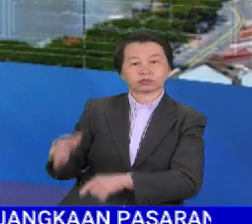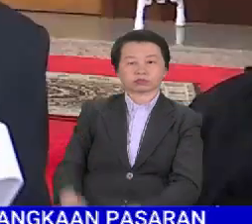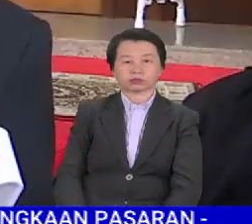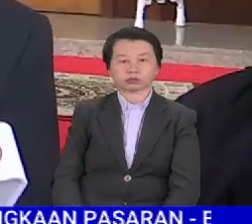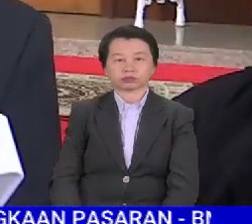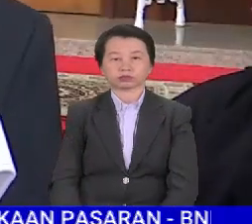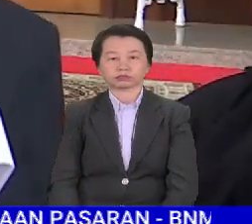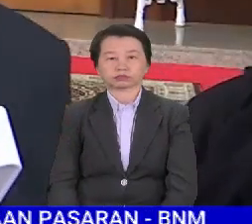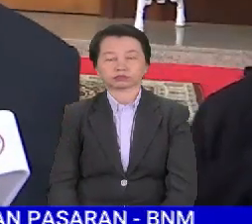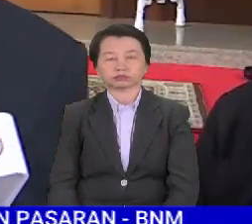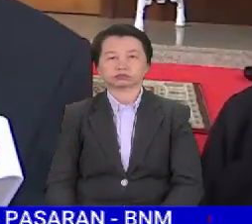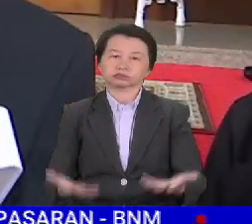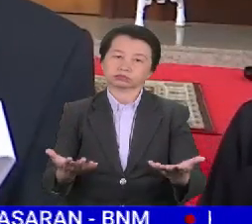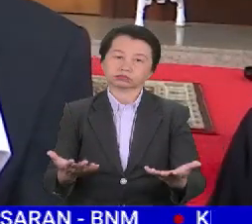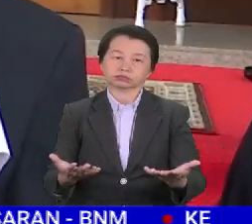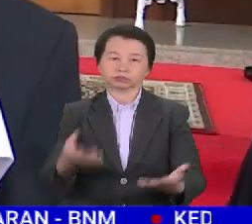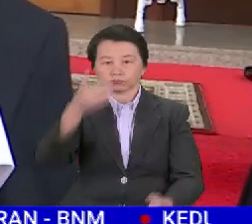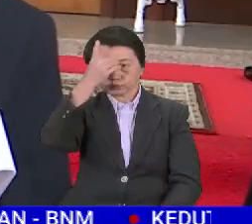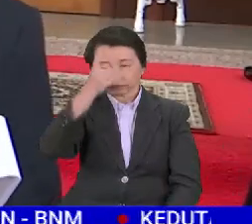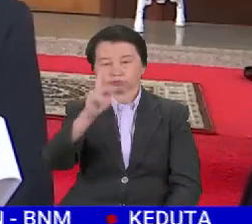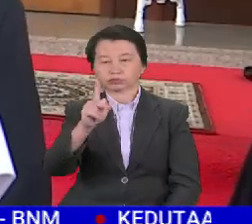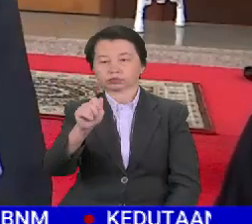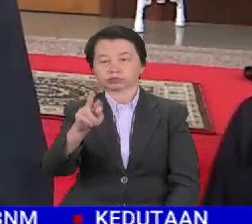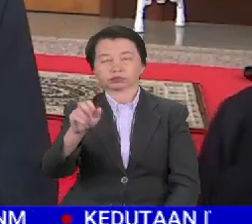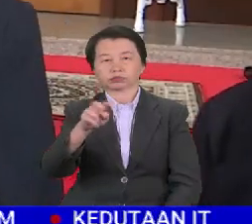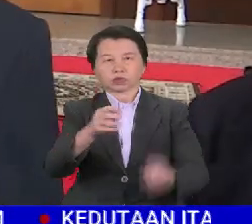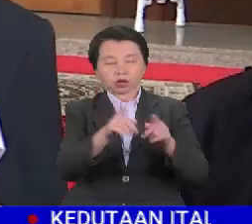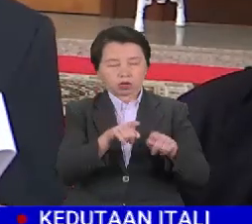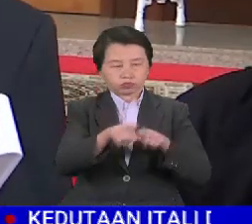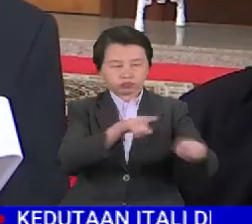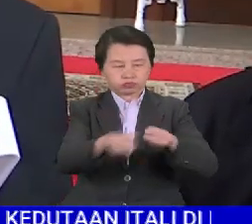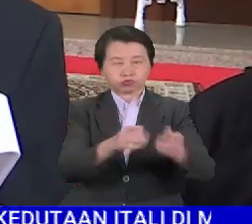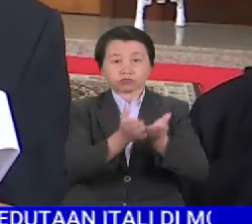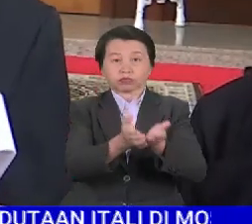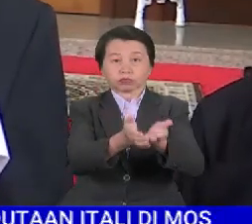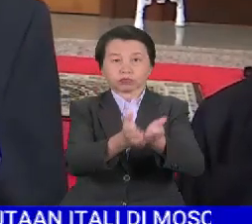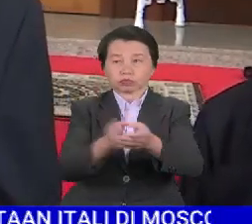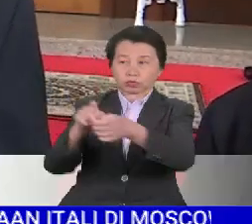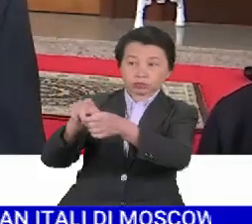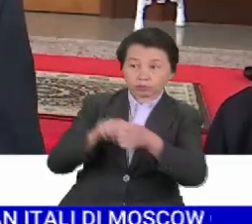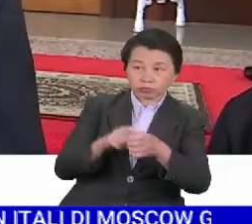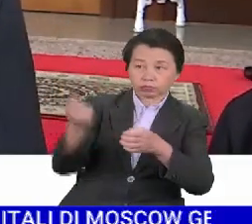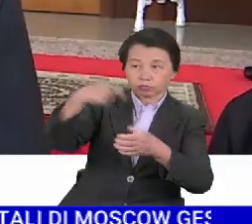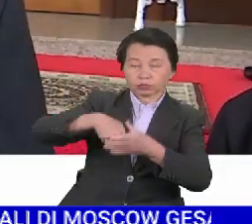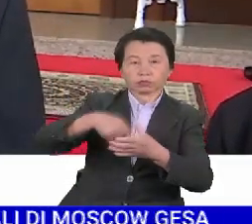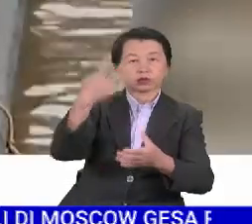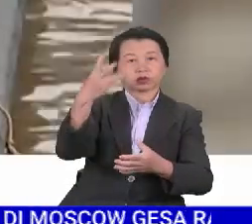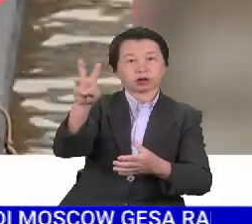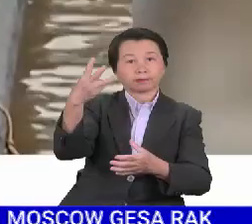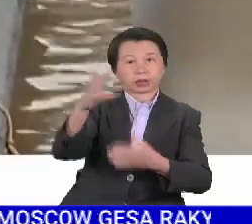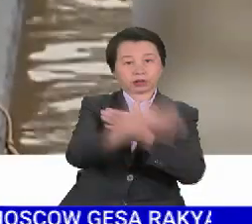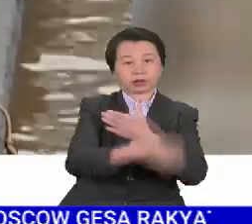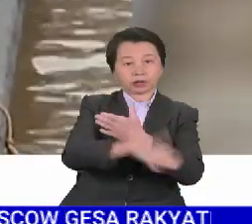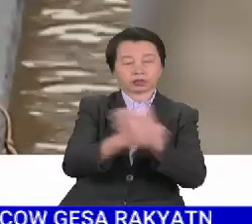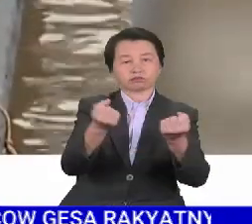Ini menunjukkan bahawa Datuk Seri Abdul Karim berkata perlumbaan perahu naga sahaja telah menarik penyertaan daripada 16 negara, iaitu